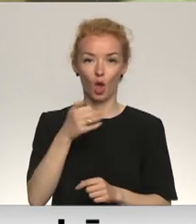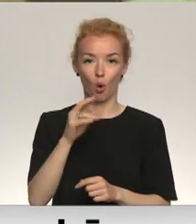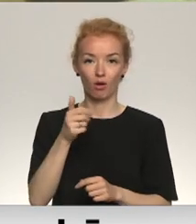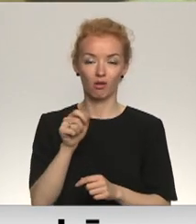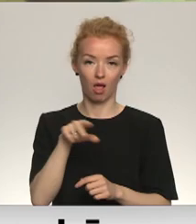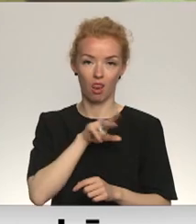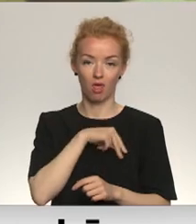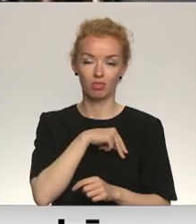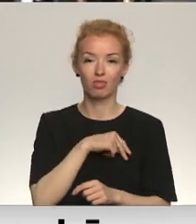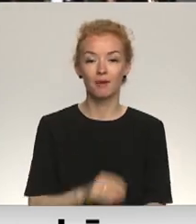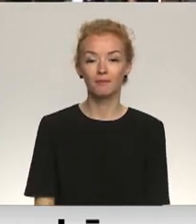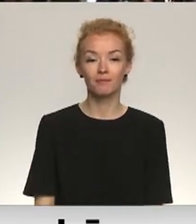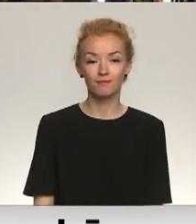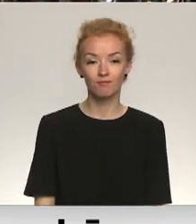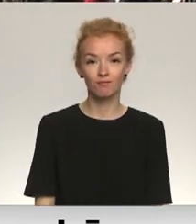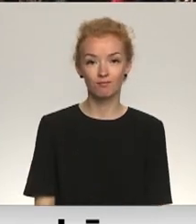Māris Klūga.